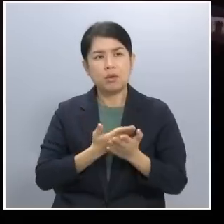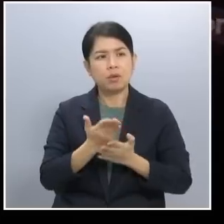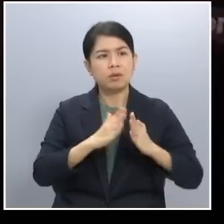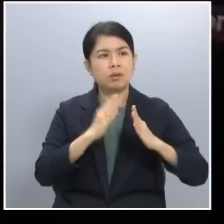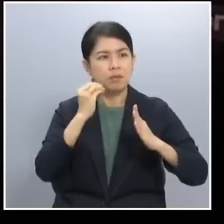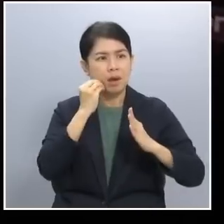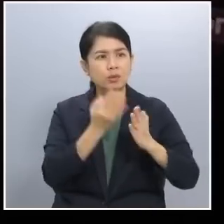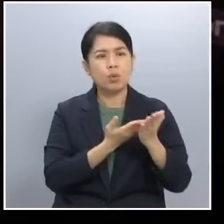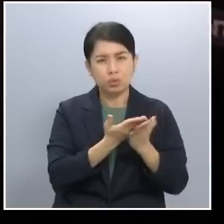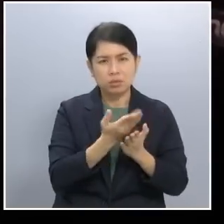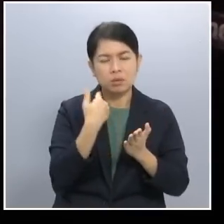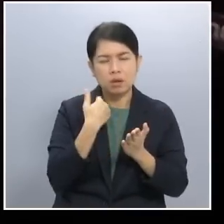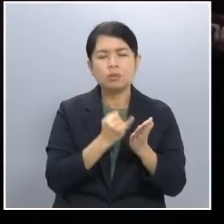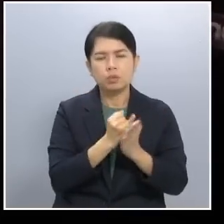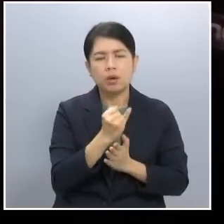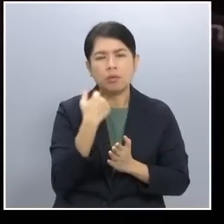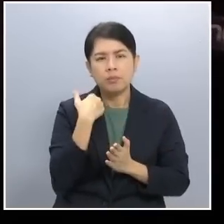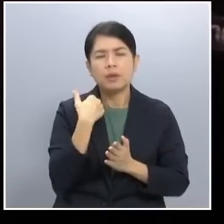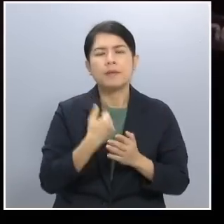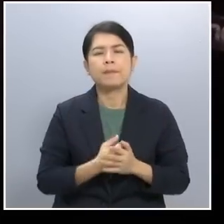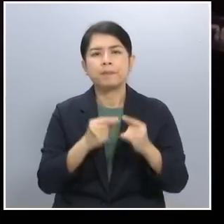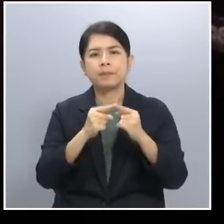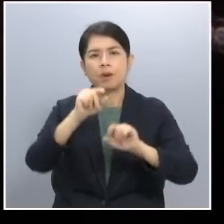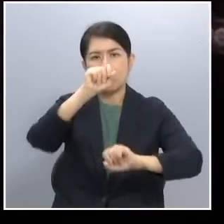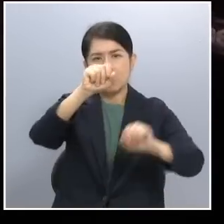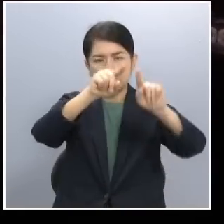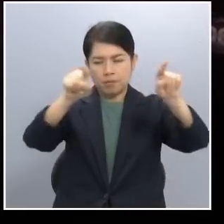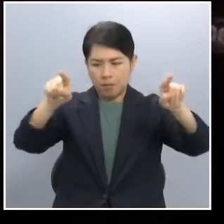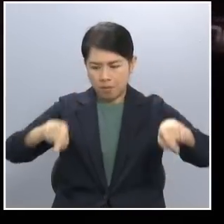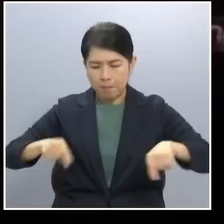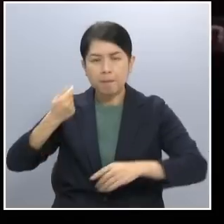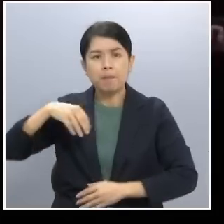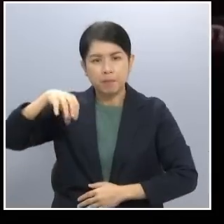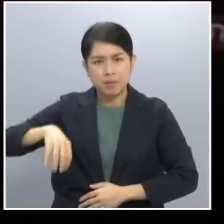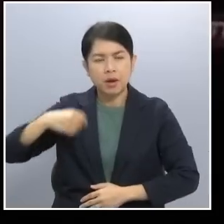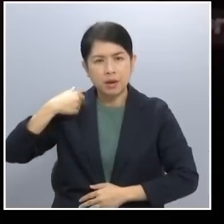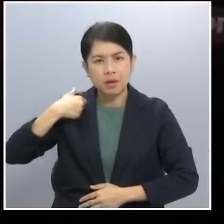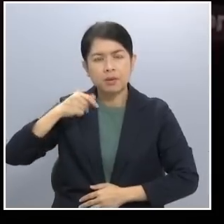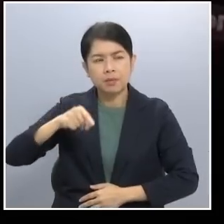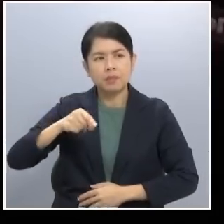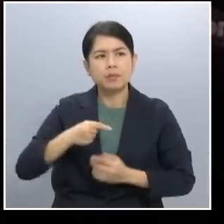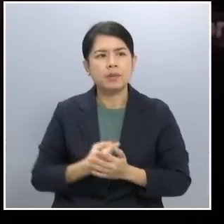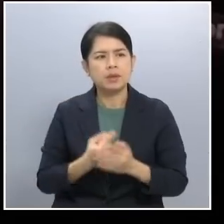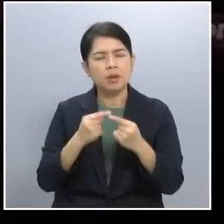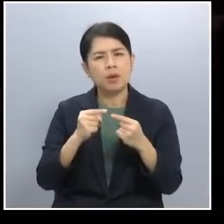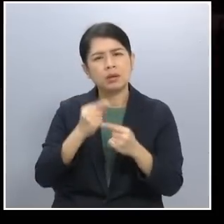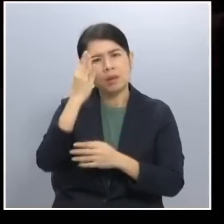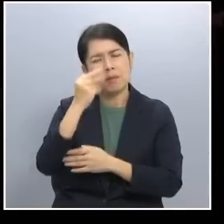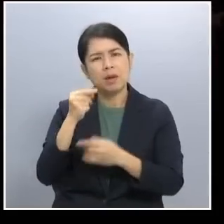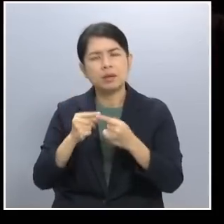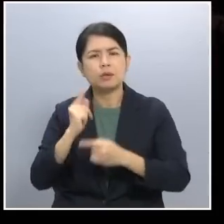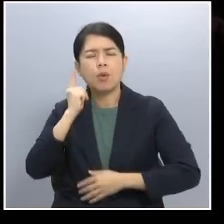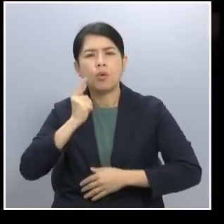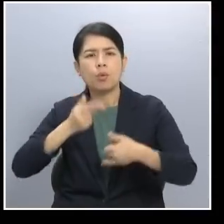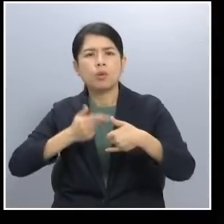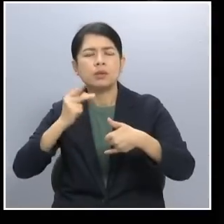เพื่อเอามาขายต่อหมายศาลก็ได้มาทั้งหมดแล้วหวังว่าจะเข้าไปคุยกันดีๆแต่กลับมายิงแม่ตายแบบนี้ล